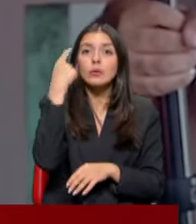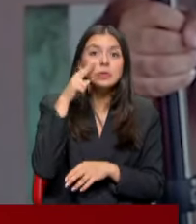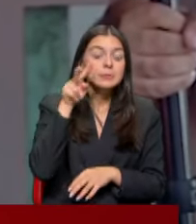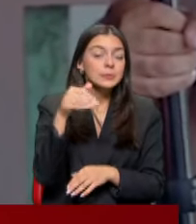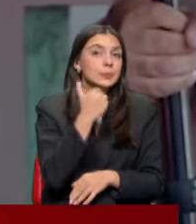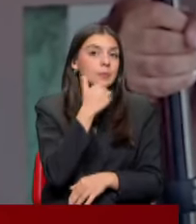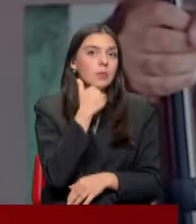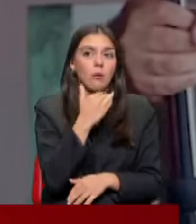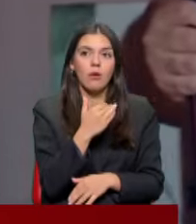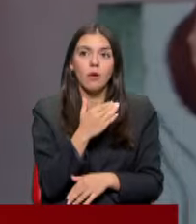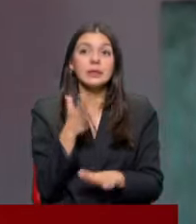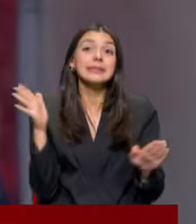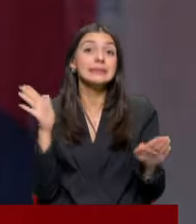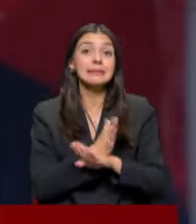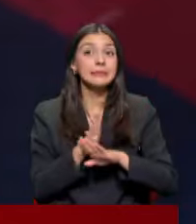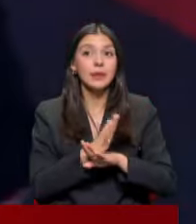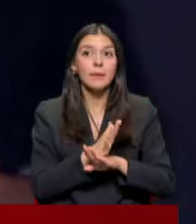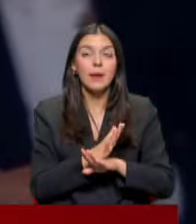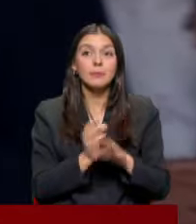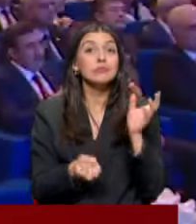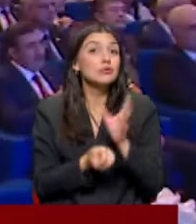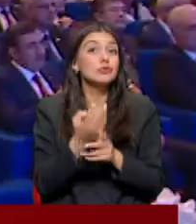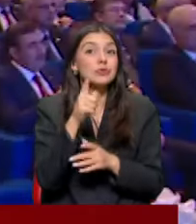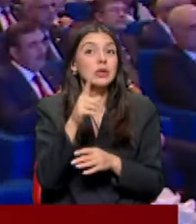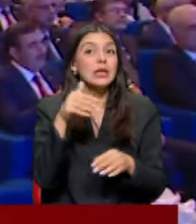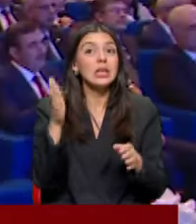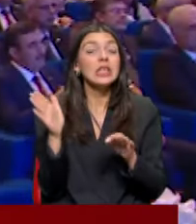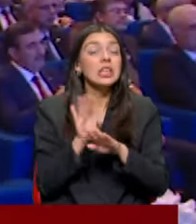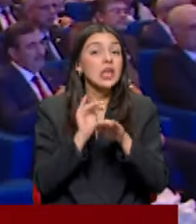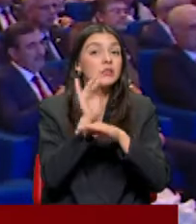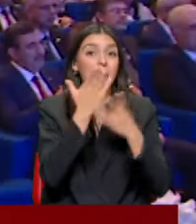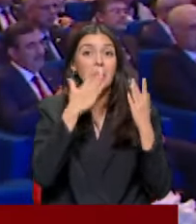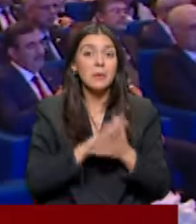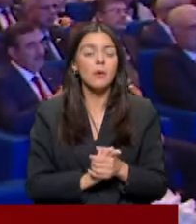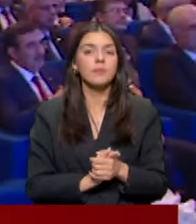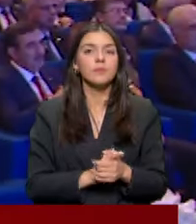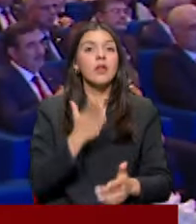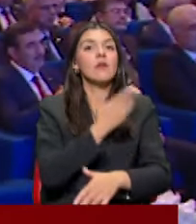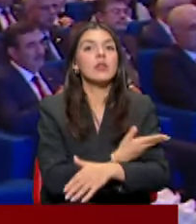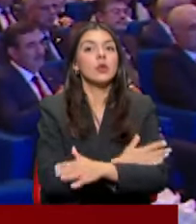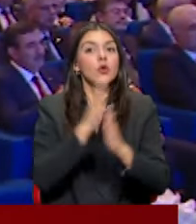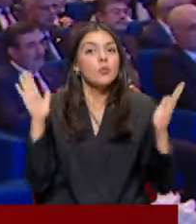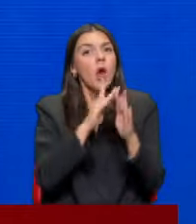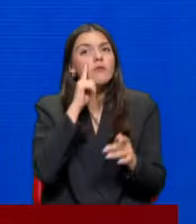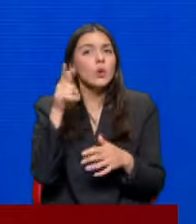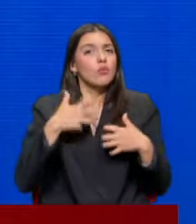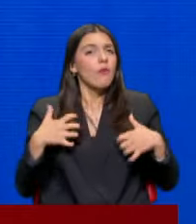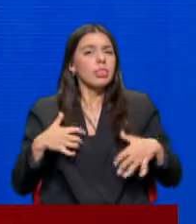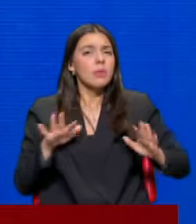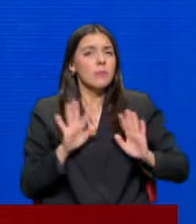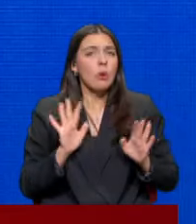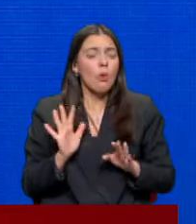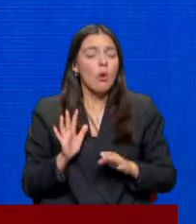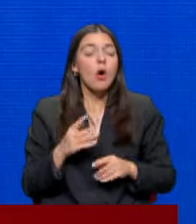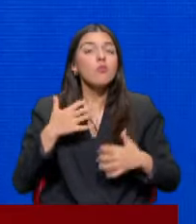bakamıyorlar. Çünkü geçim yok. Vatandaşlarımız muhalefet aktörlerine güvenmiyor.